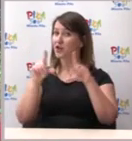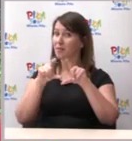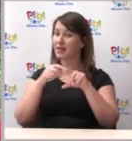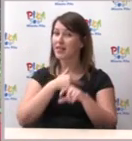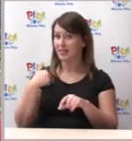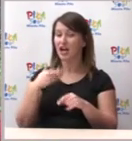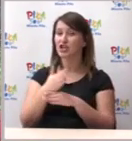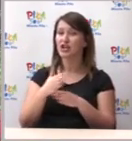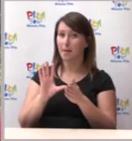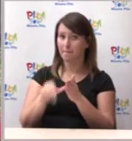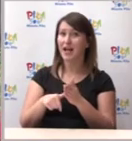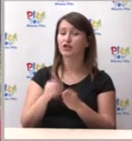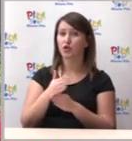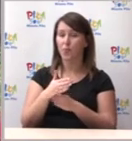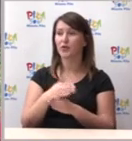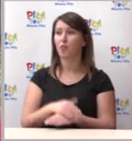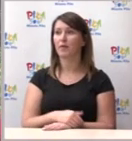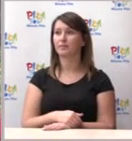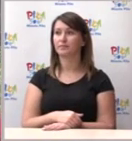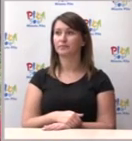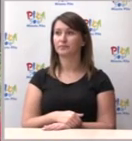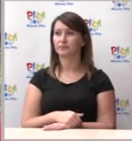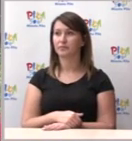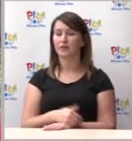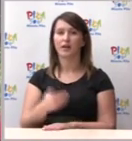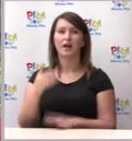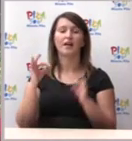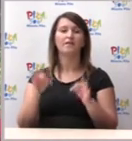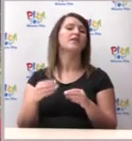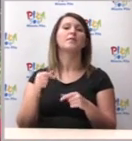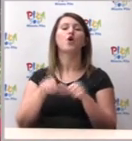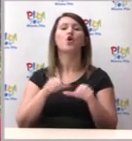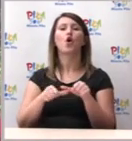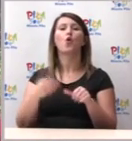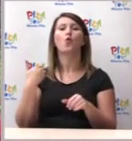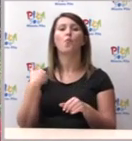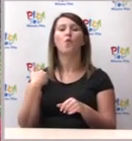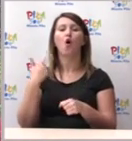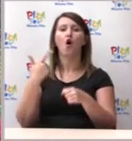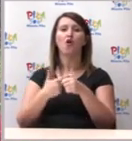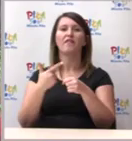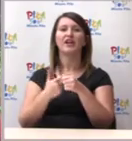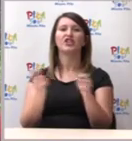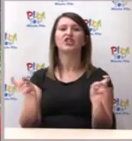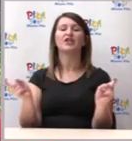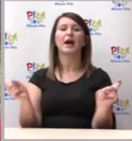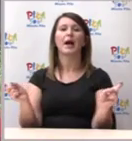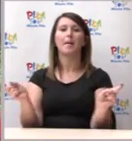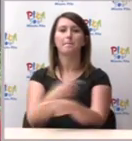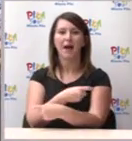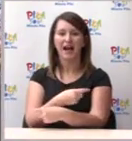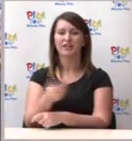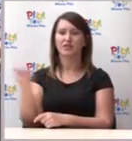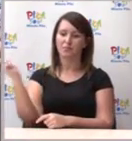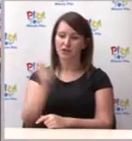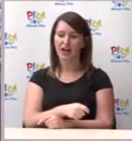roku było zawodników chyba z 20 krajów, nawet z takich krajów jak Kanada, Australia, Japonia,